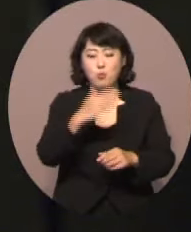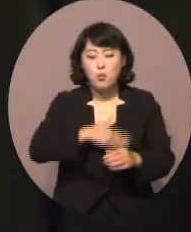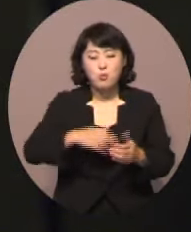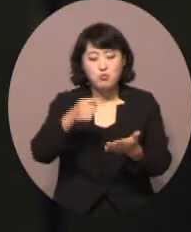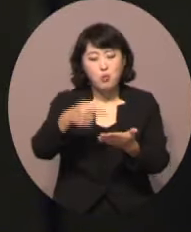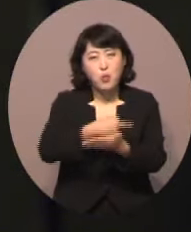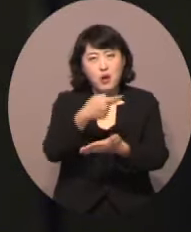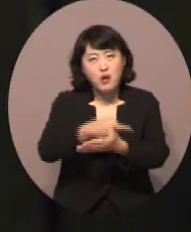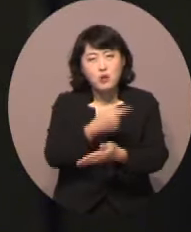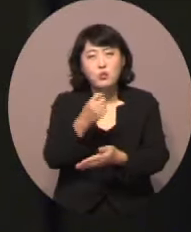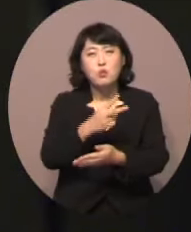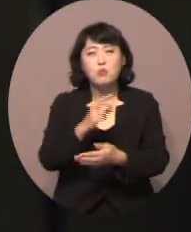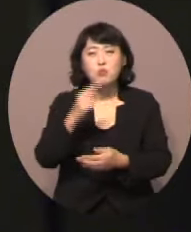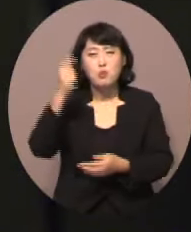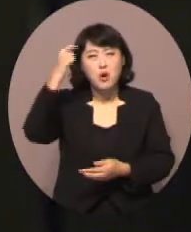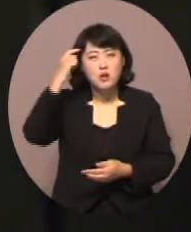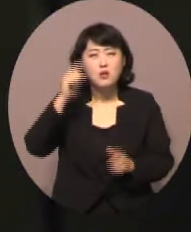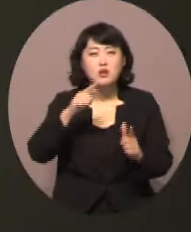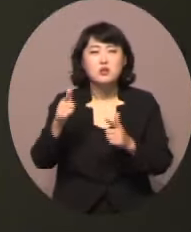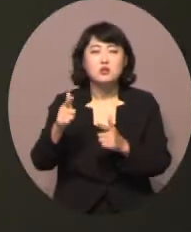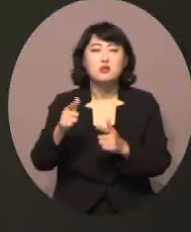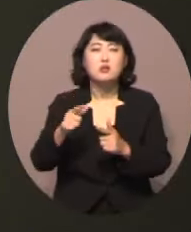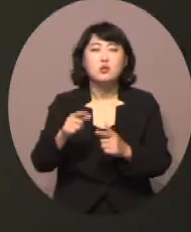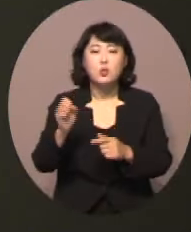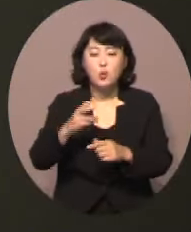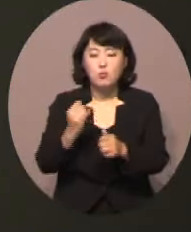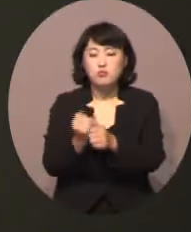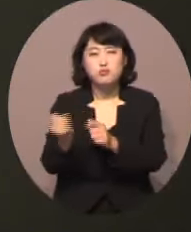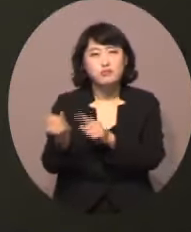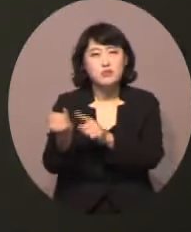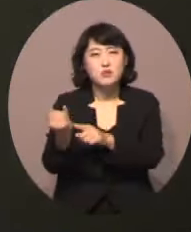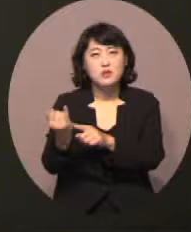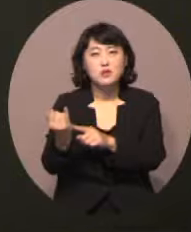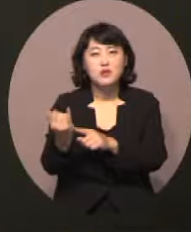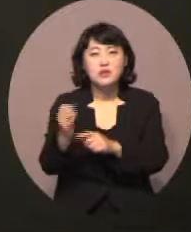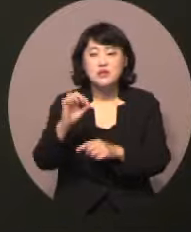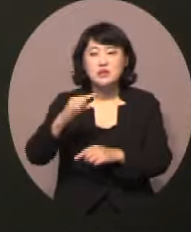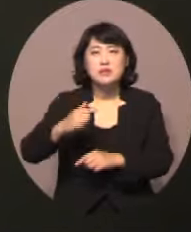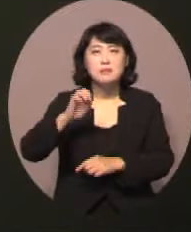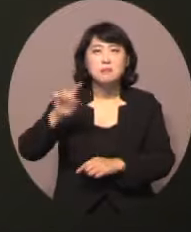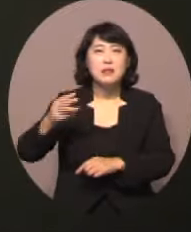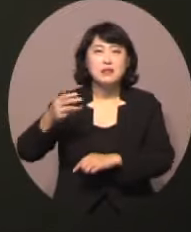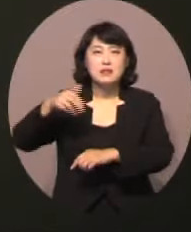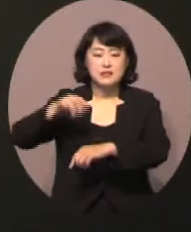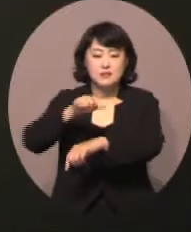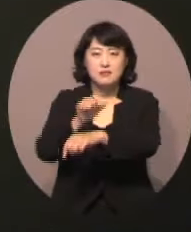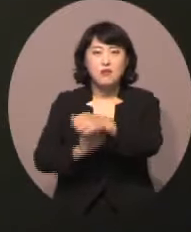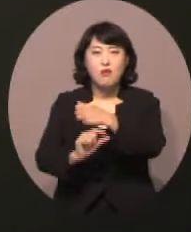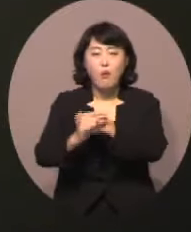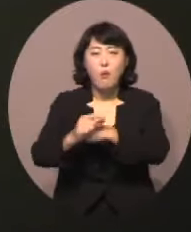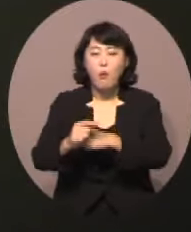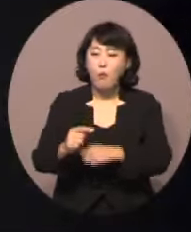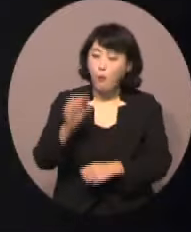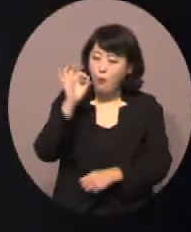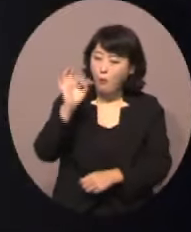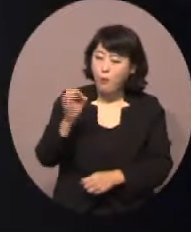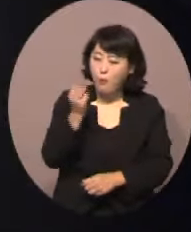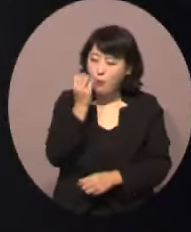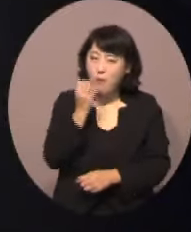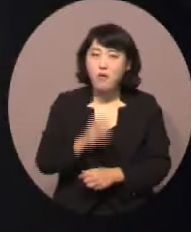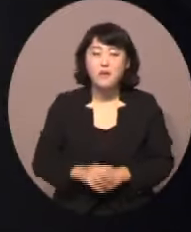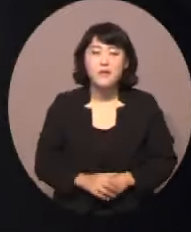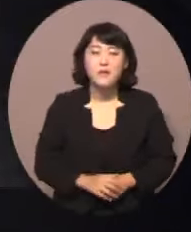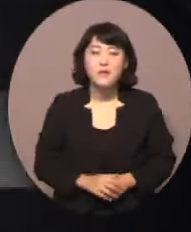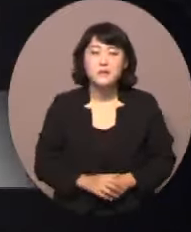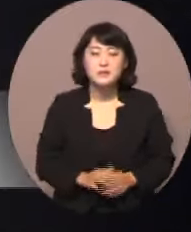마찬가지로 두 마리의 용이 각각 새겨져 있는 왕비의 은팔찌 한 쌍도 관람객들의 시선을 사로잡습니다. 두 유물